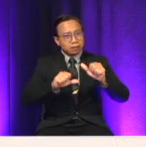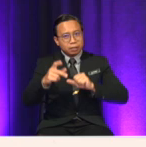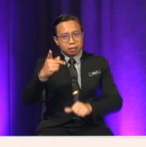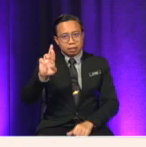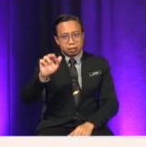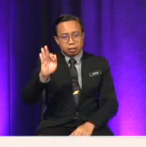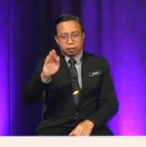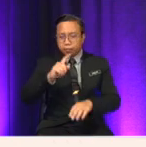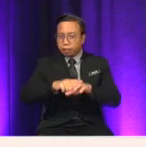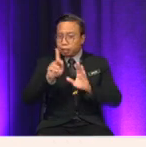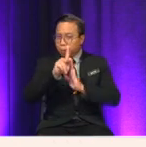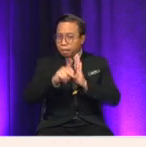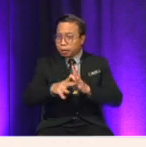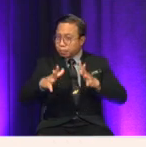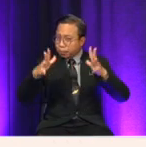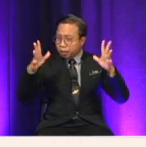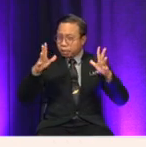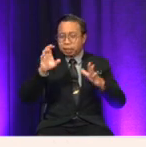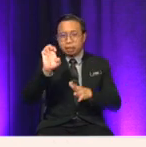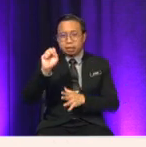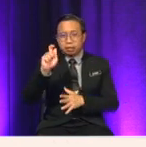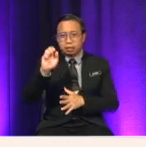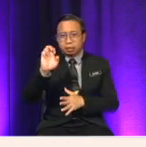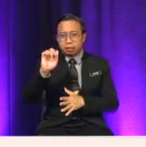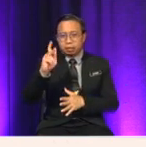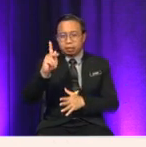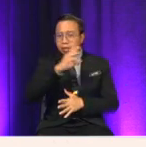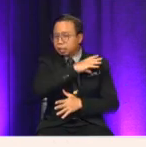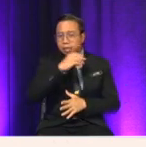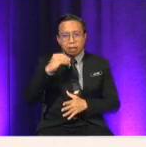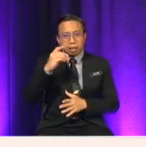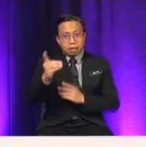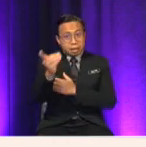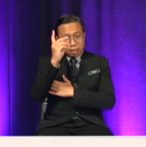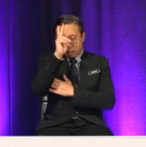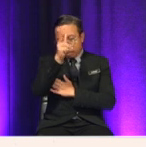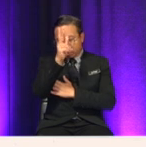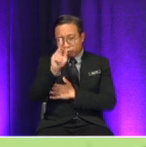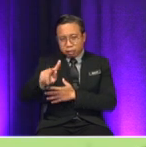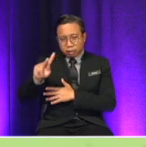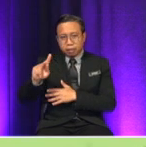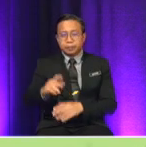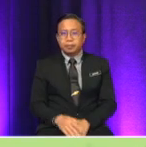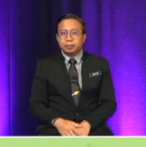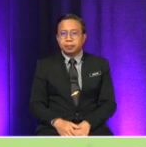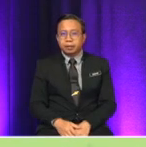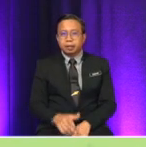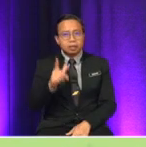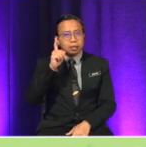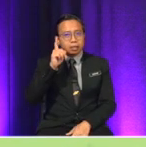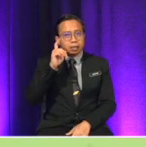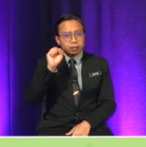kepada perkembangan estetika dan juga daya kreatif kanak-kanak. Jadi saya minta Lisa, Lisa boleh tolong bacakan, Lisa.